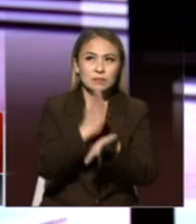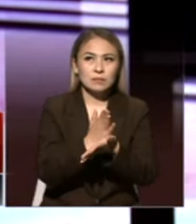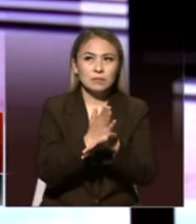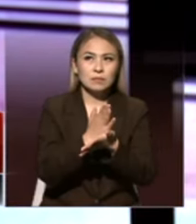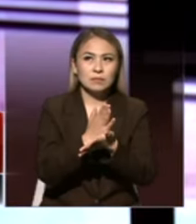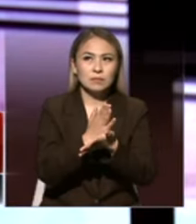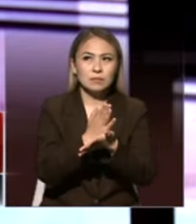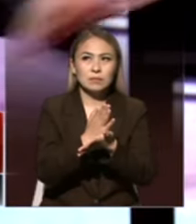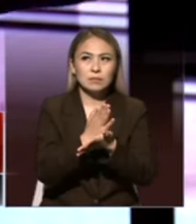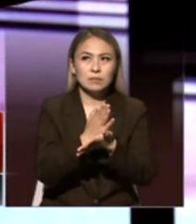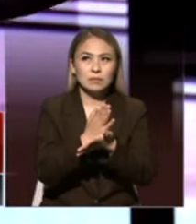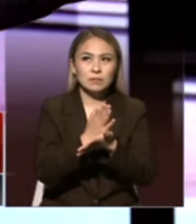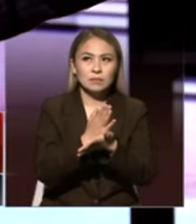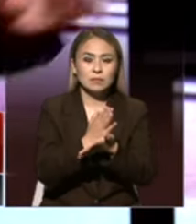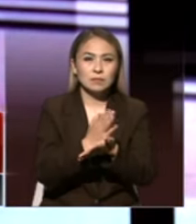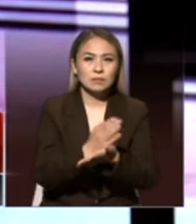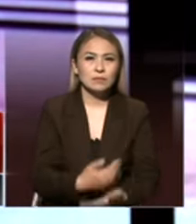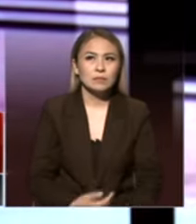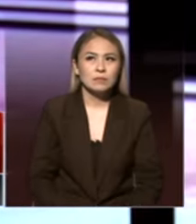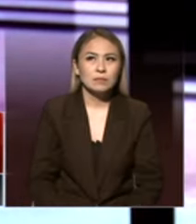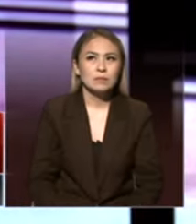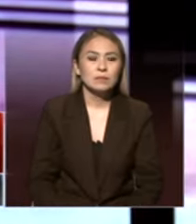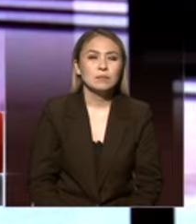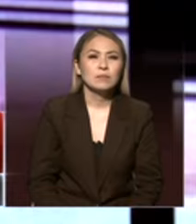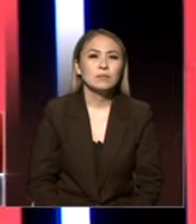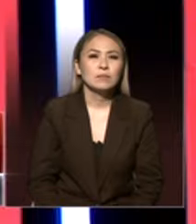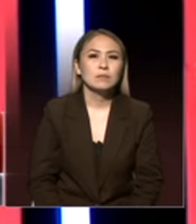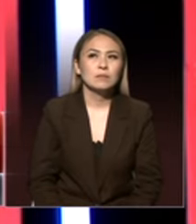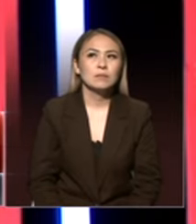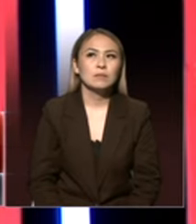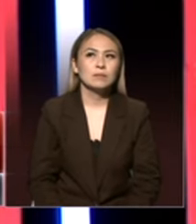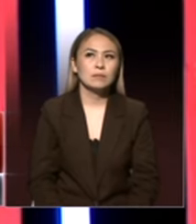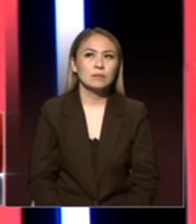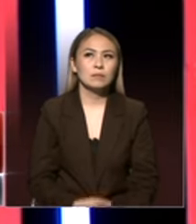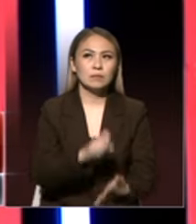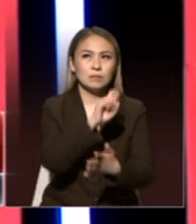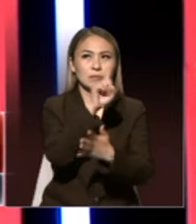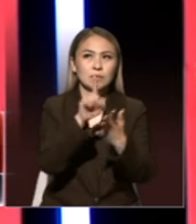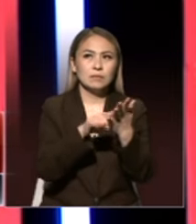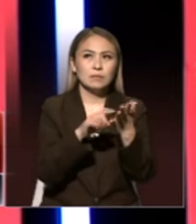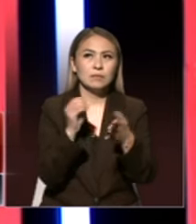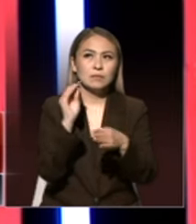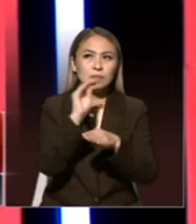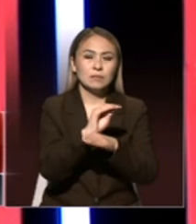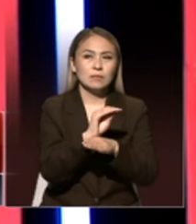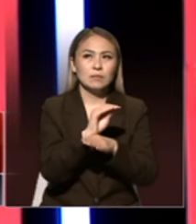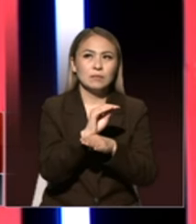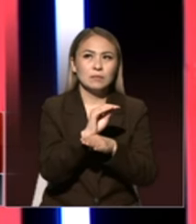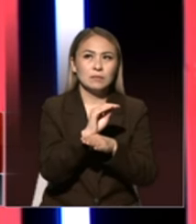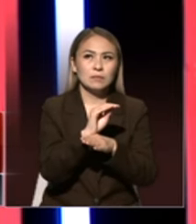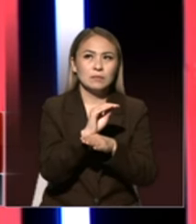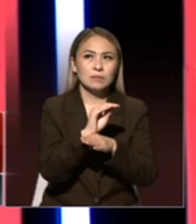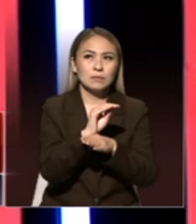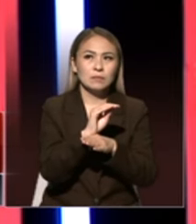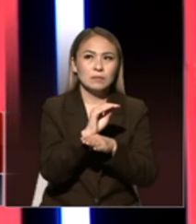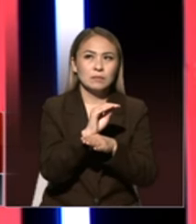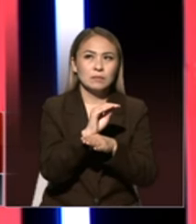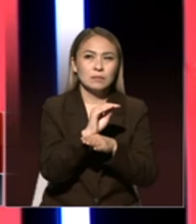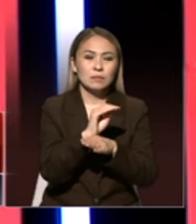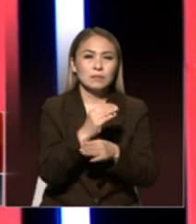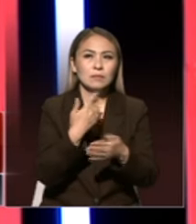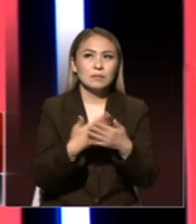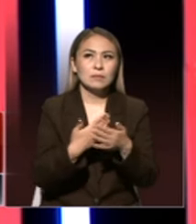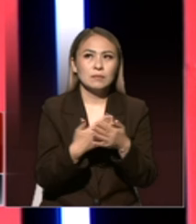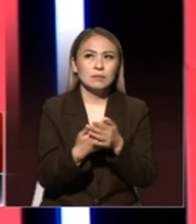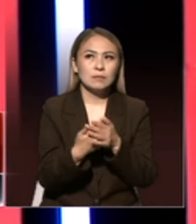деп. Ол лезде барады. Енді бұл жерде тағы бір жақсы сұрақ туады. Қанағаттың ойын жалғастыра кетейін. Кешірім сұраймын, жүгілеміз. Кешірім сұраймын сізге. Біз